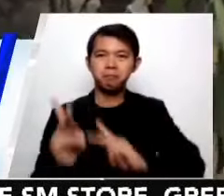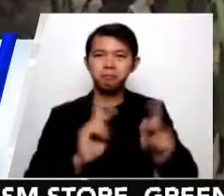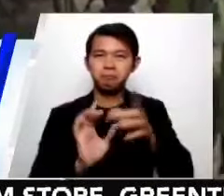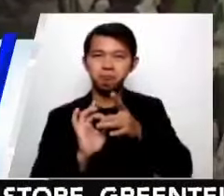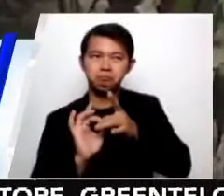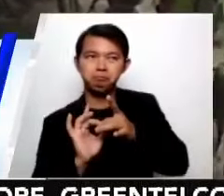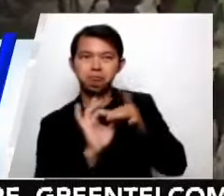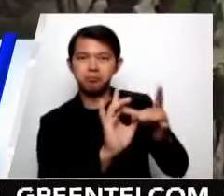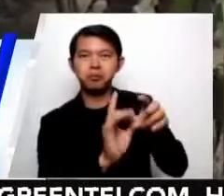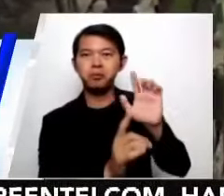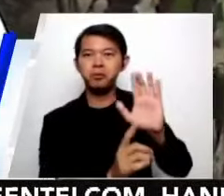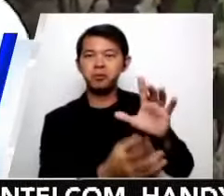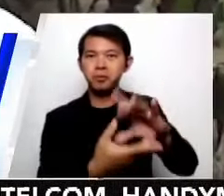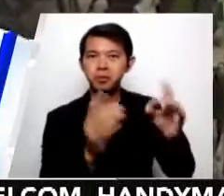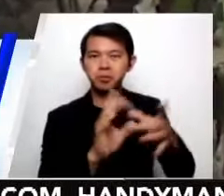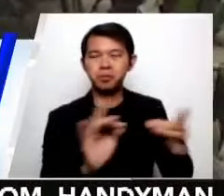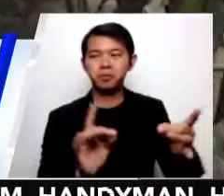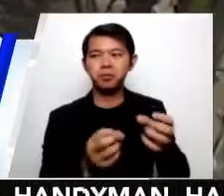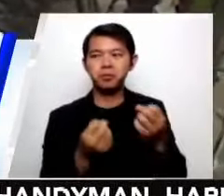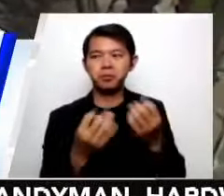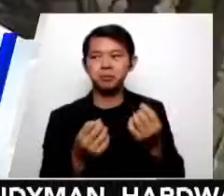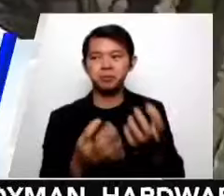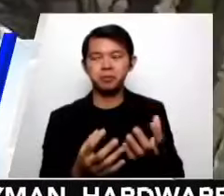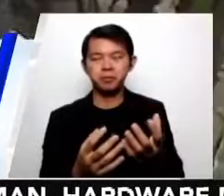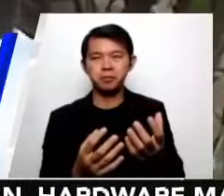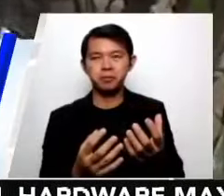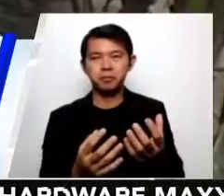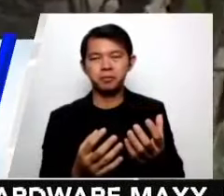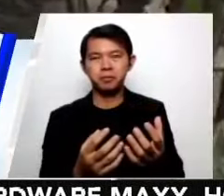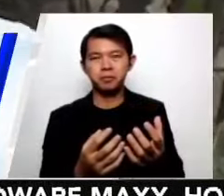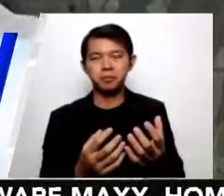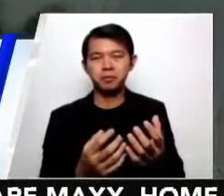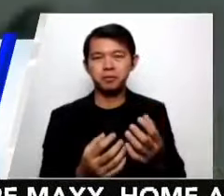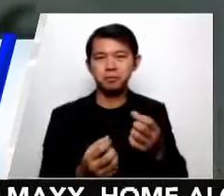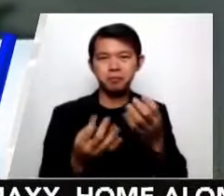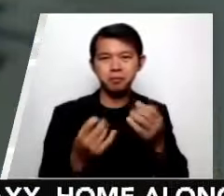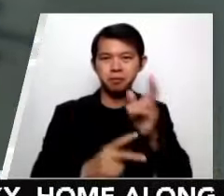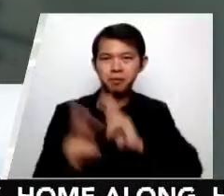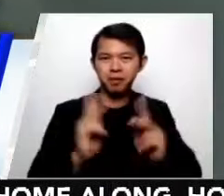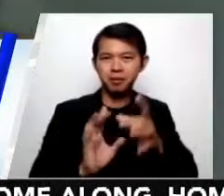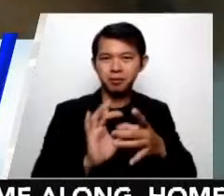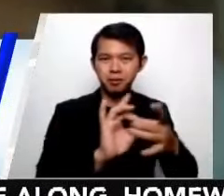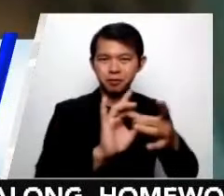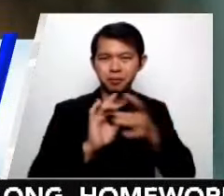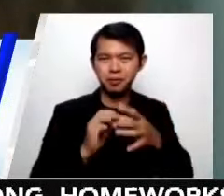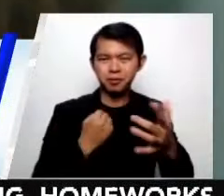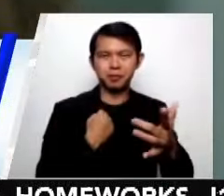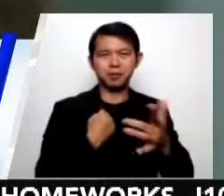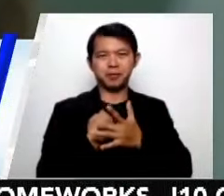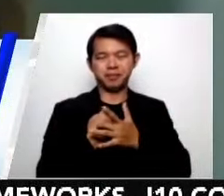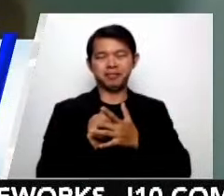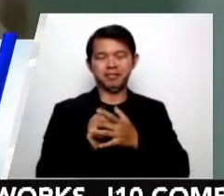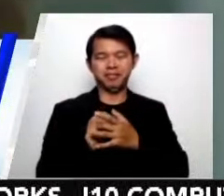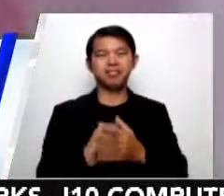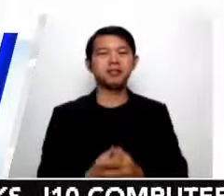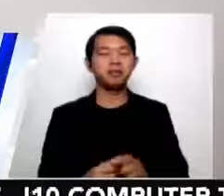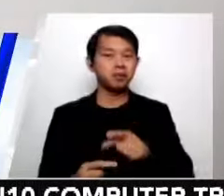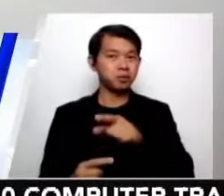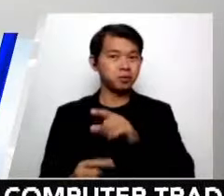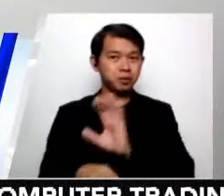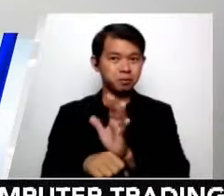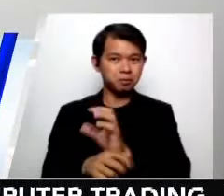lang. Ang daming mga nasasaktan lately. Pero kung sa serye maraming kamalasan si Angela,